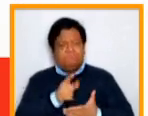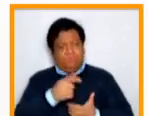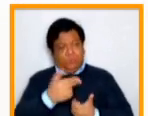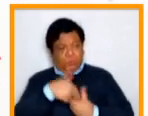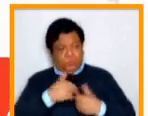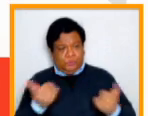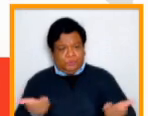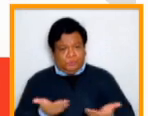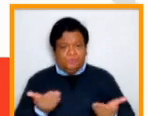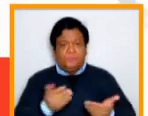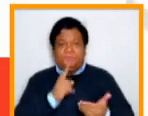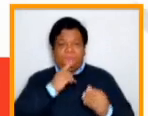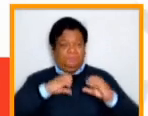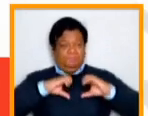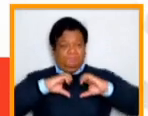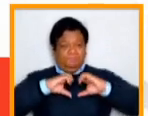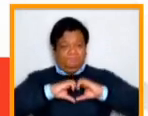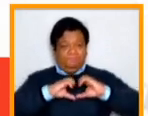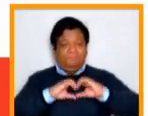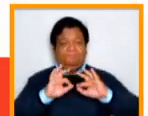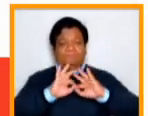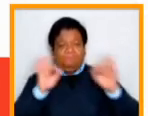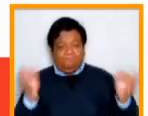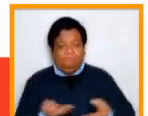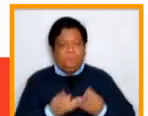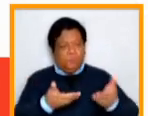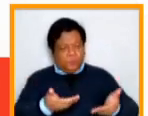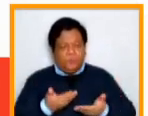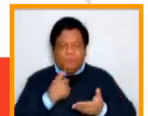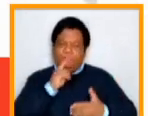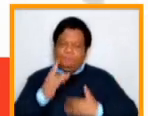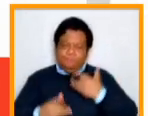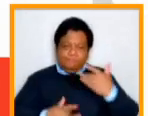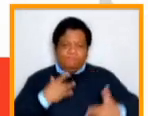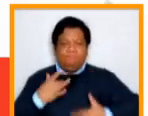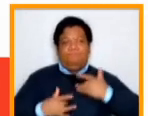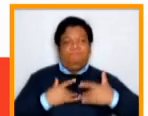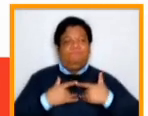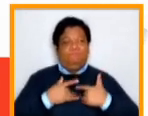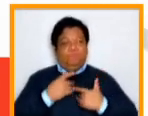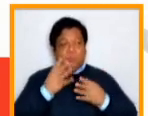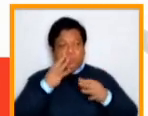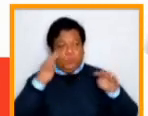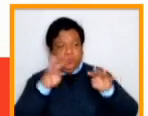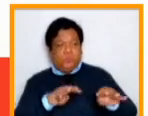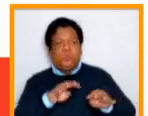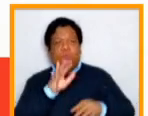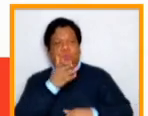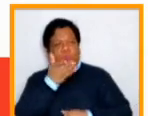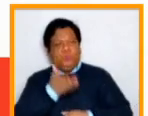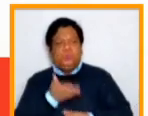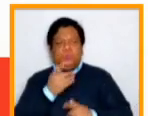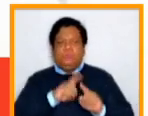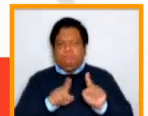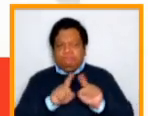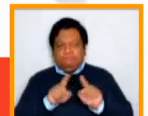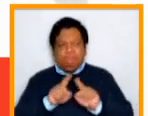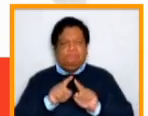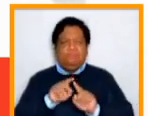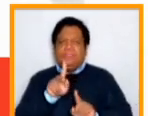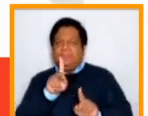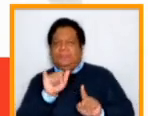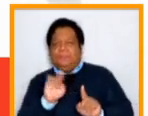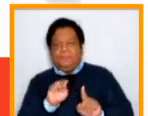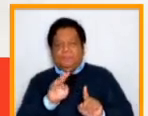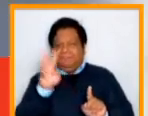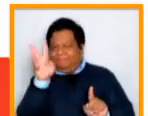GMA family. Excited na ang mga Kapuso mapanood at makilala pa ng lubos si Kuya Kim. Welcome